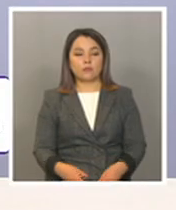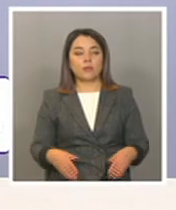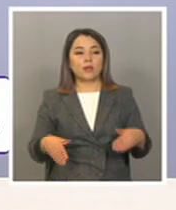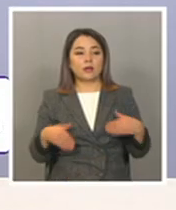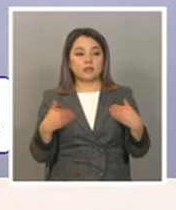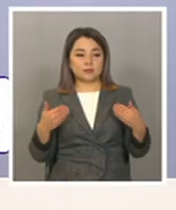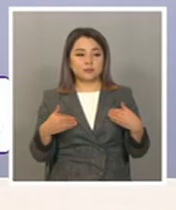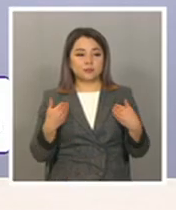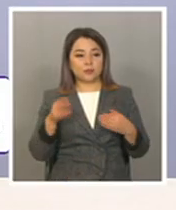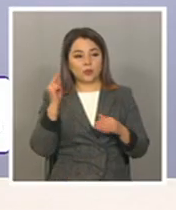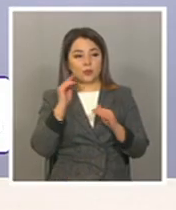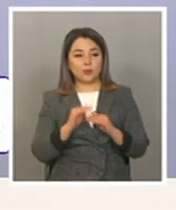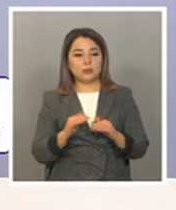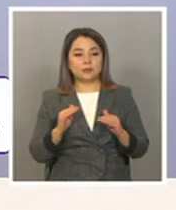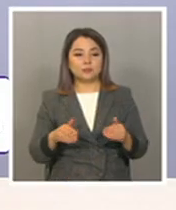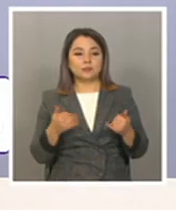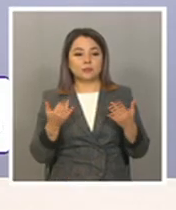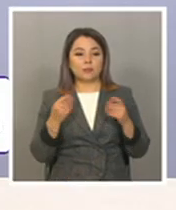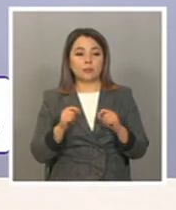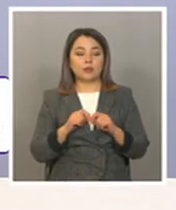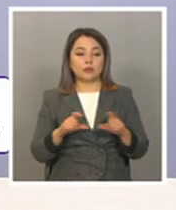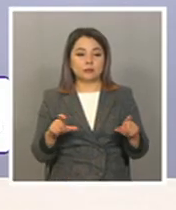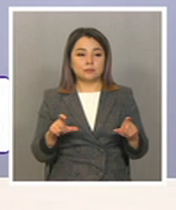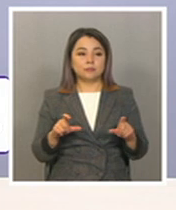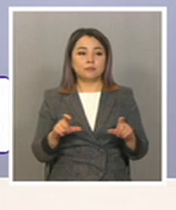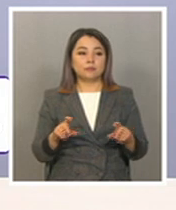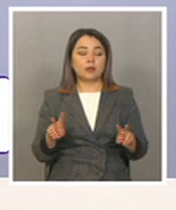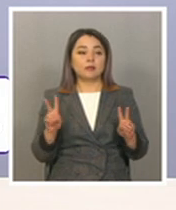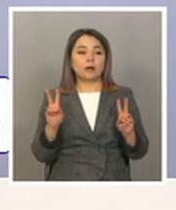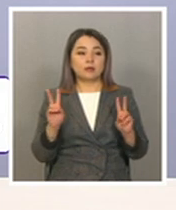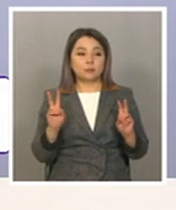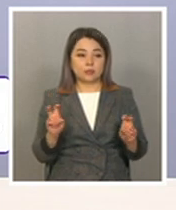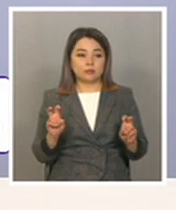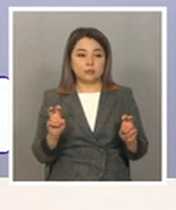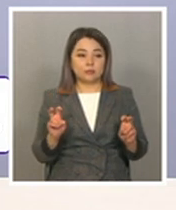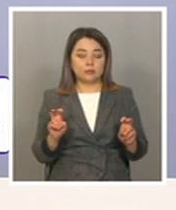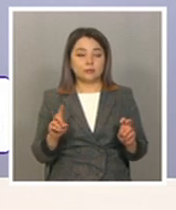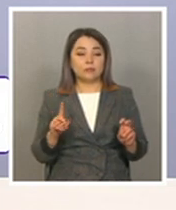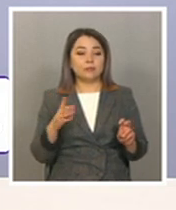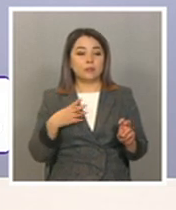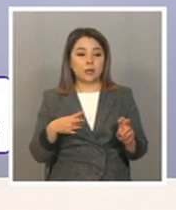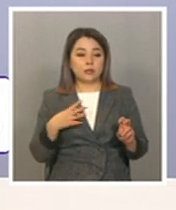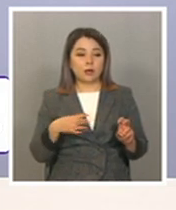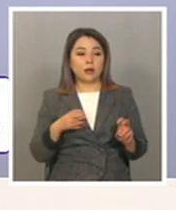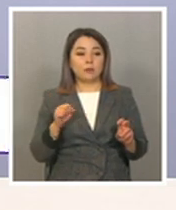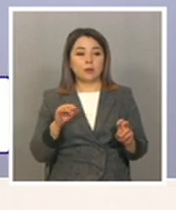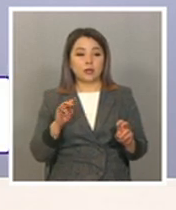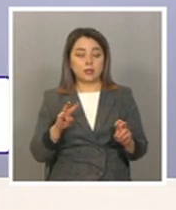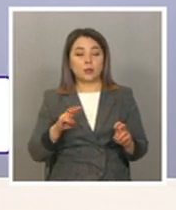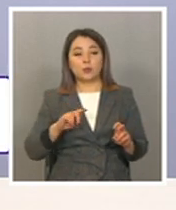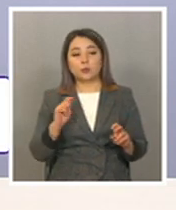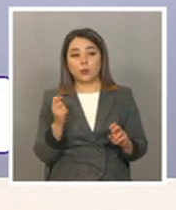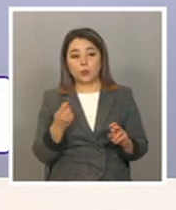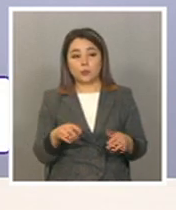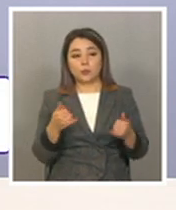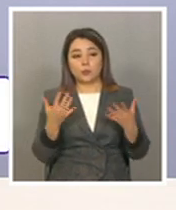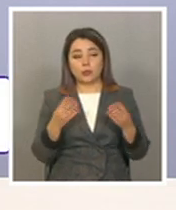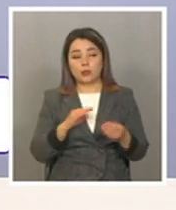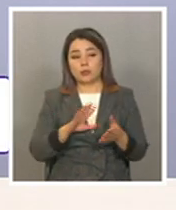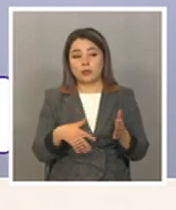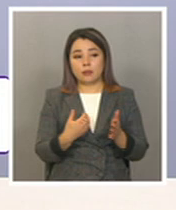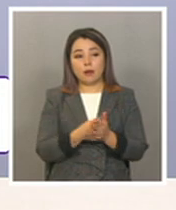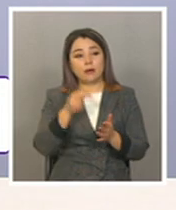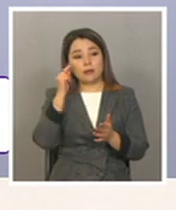Сәлеметсіздер ме, оқушылар? Бүгінгі сабағымыздың тақырыбы неліктен апиын соғыстары бүгінге дейін